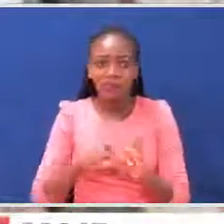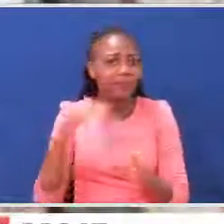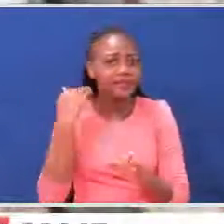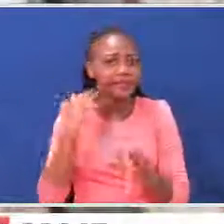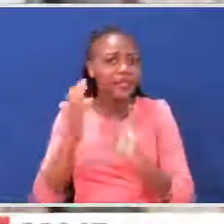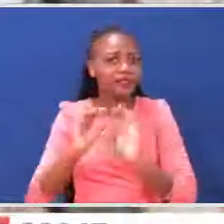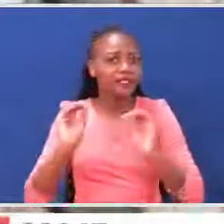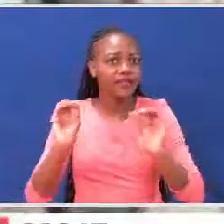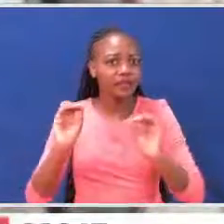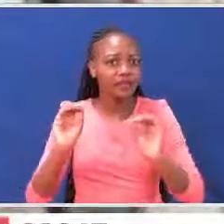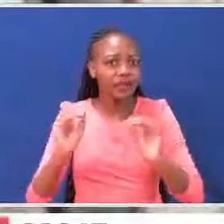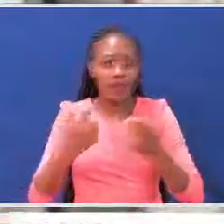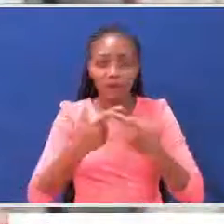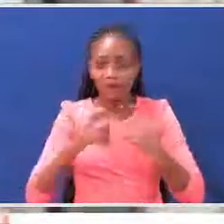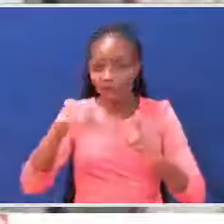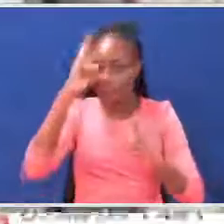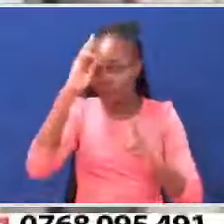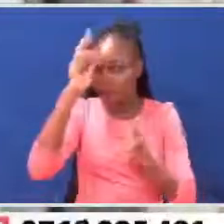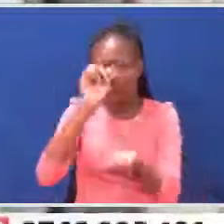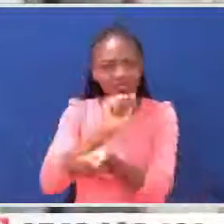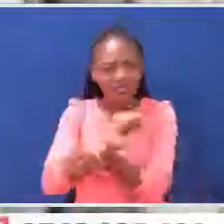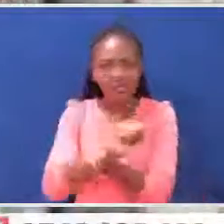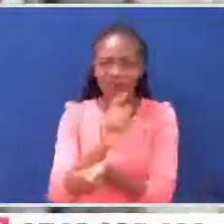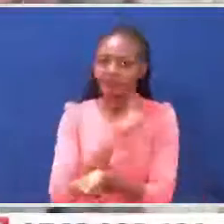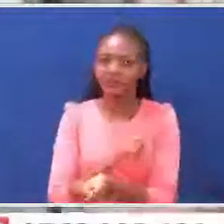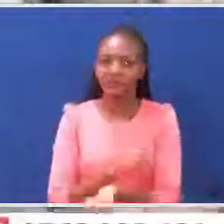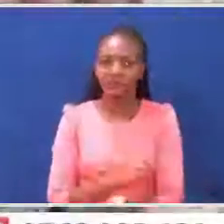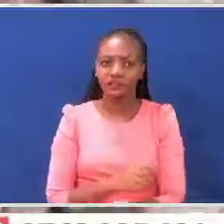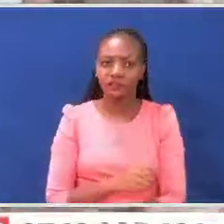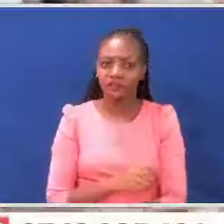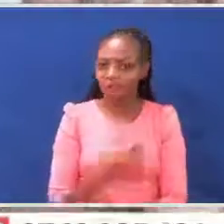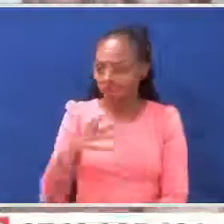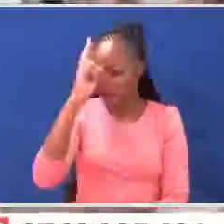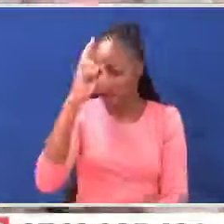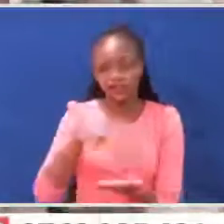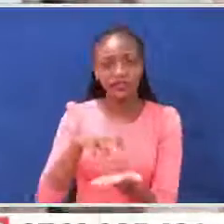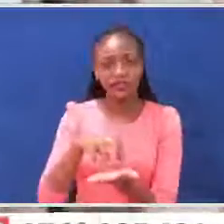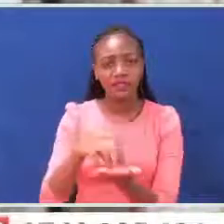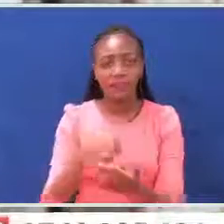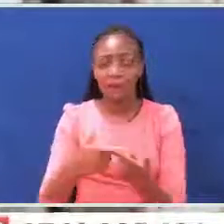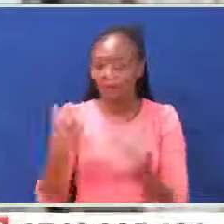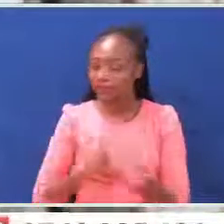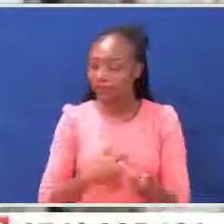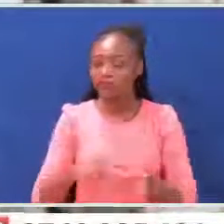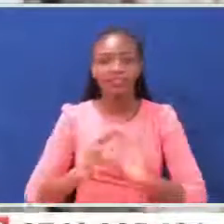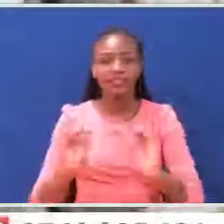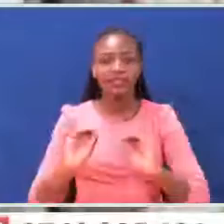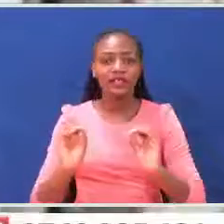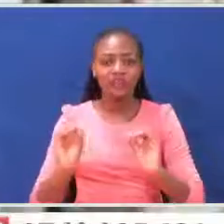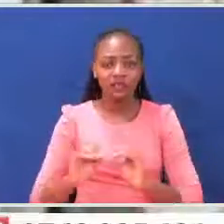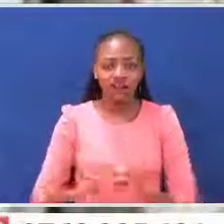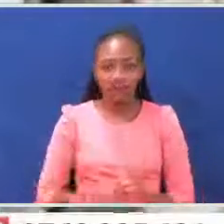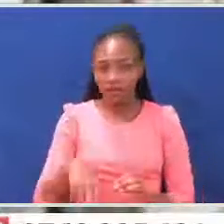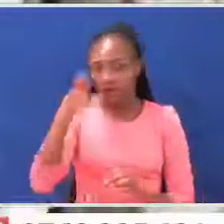Baadaye alafu akarudi wakabeba hiyo pikipiki ya huyo kijana. Hata saa hii huyo kijana ako police station Kondele, amekamatwa juu anahusika na